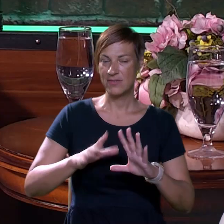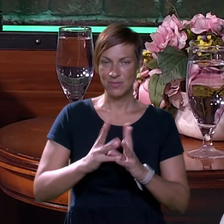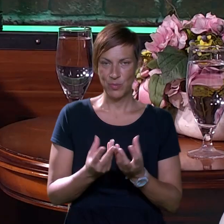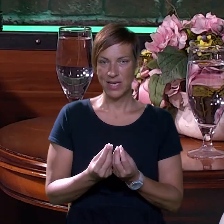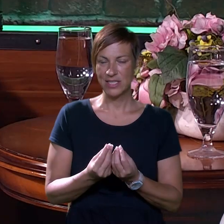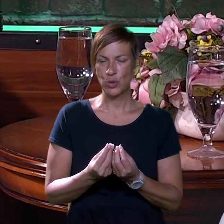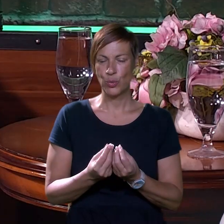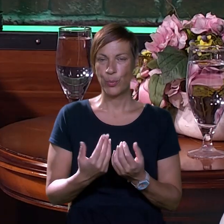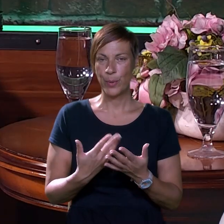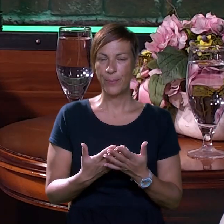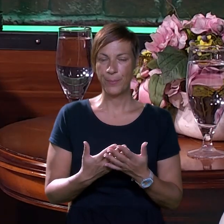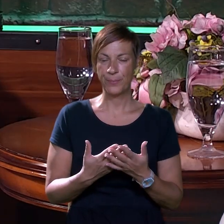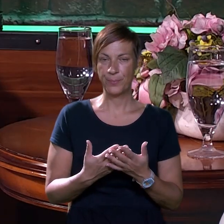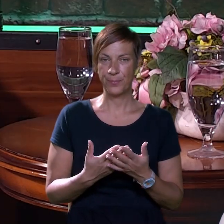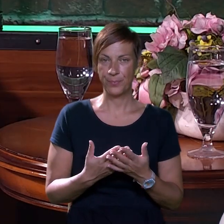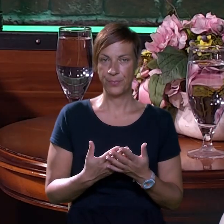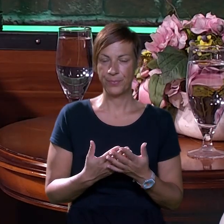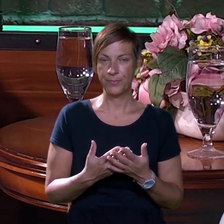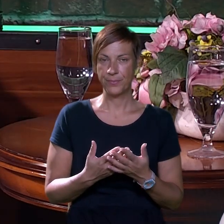bili na ovoj krpi.